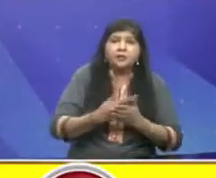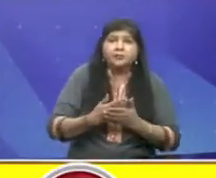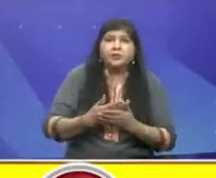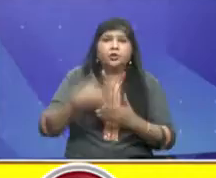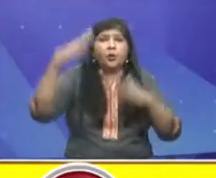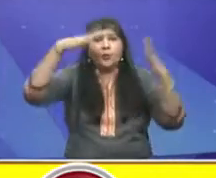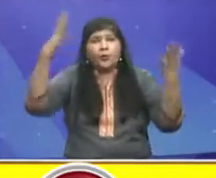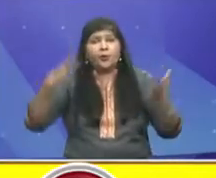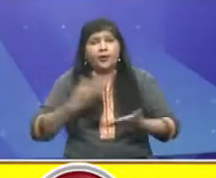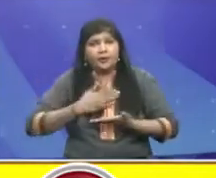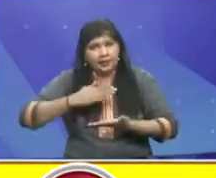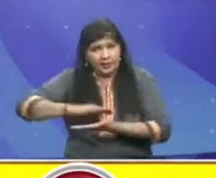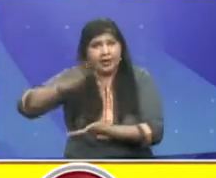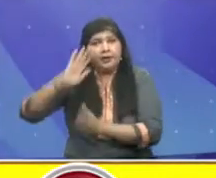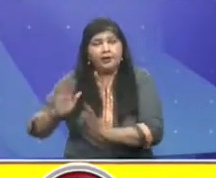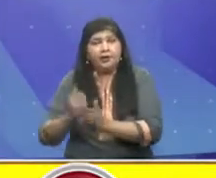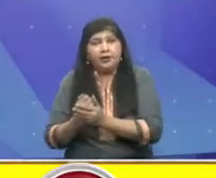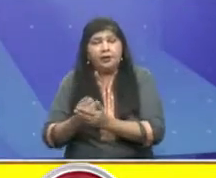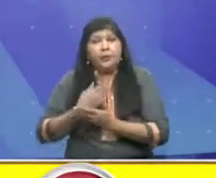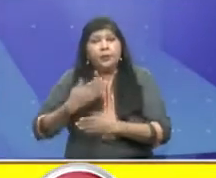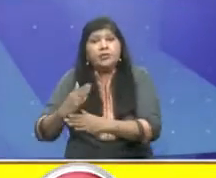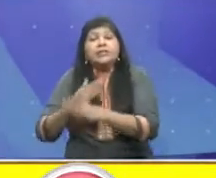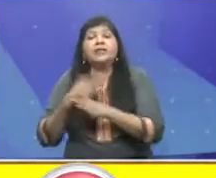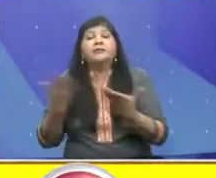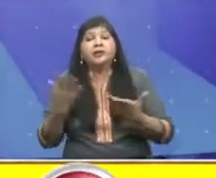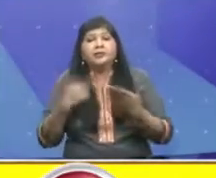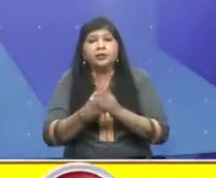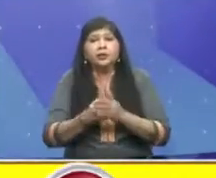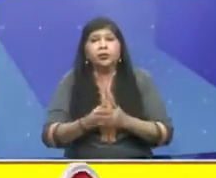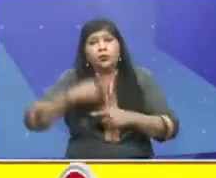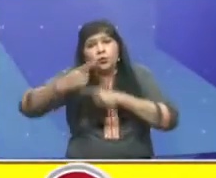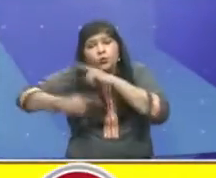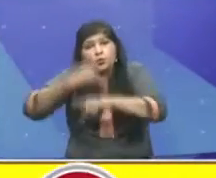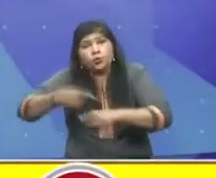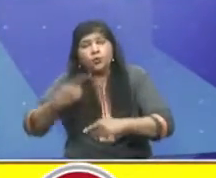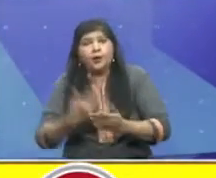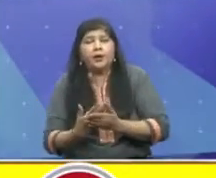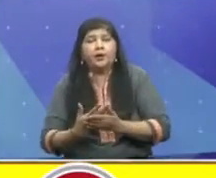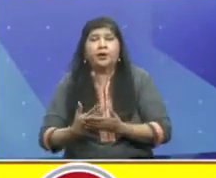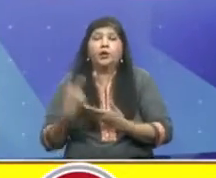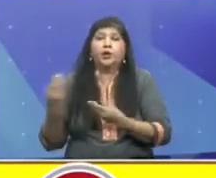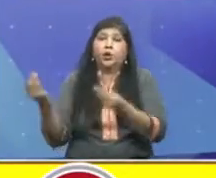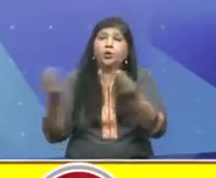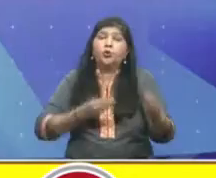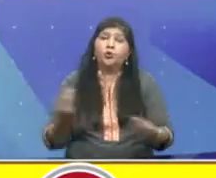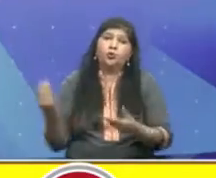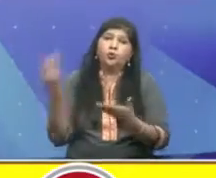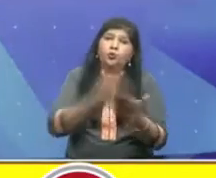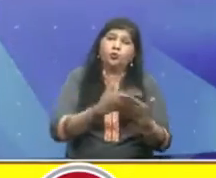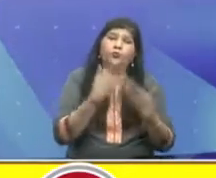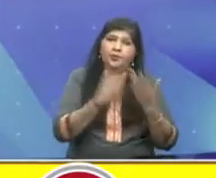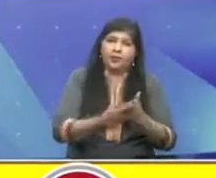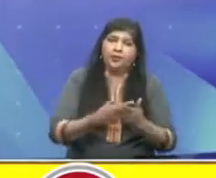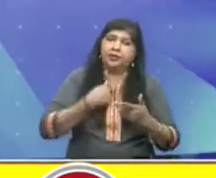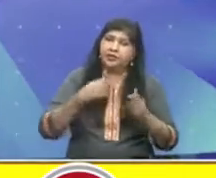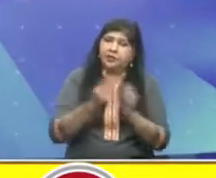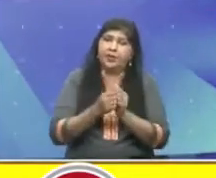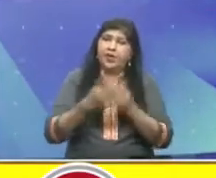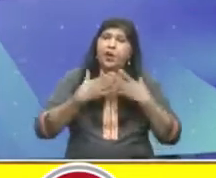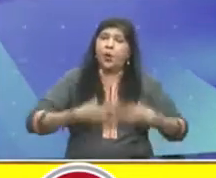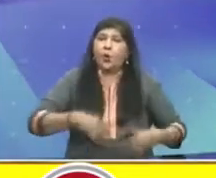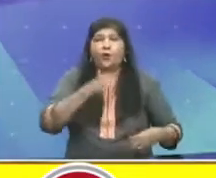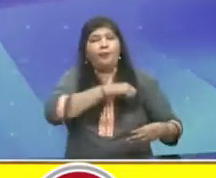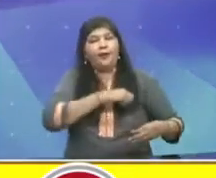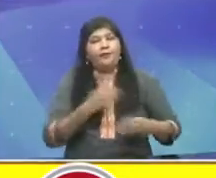प्राकृतिक संसाधन है, हम उन्हें बचाएं, उन्हें फिर से उनका असली रूप लौटाएं। इसी में हम